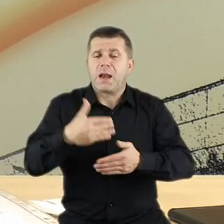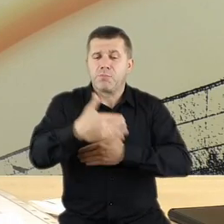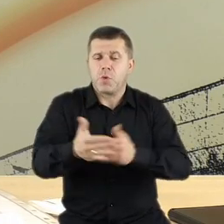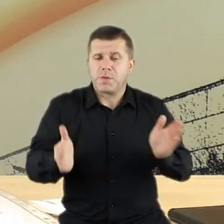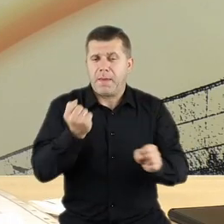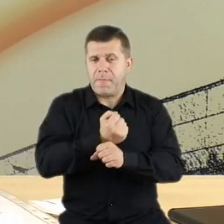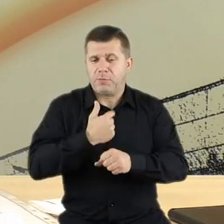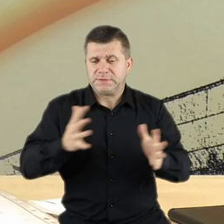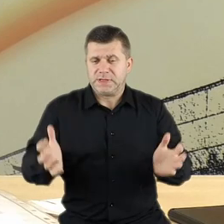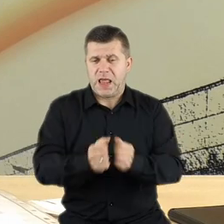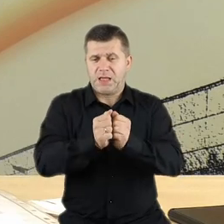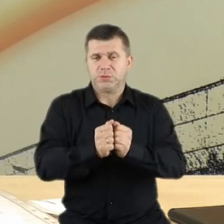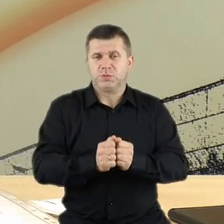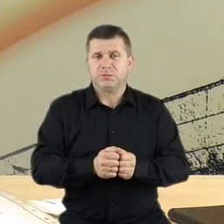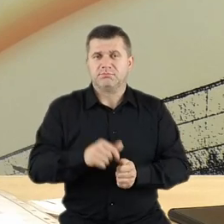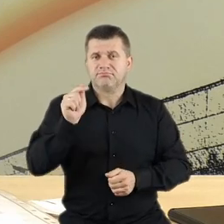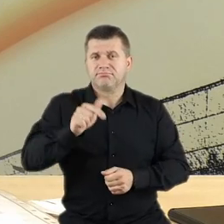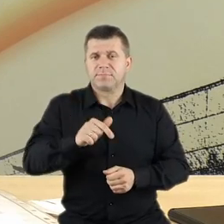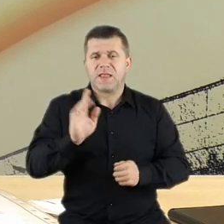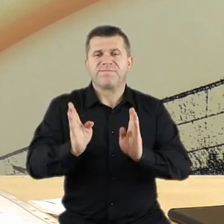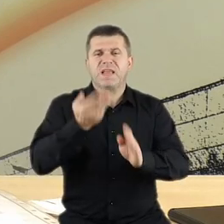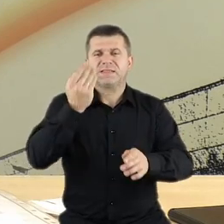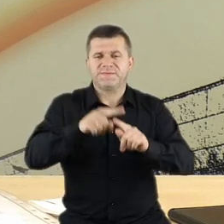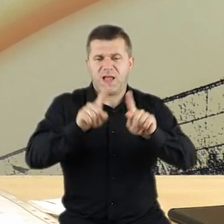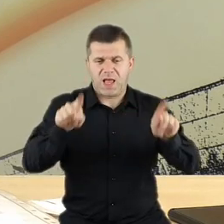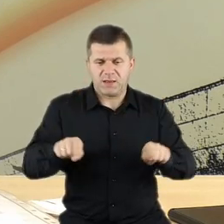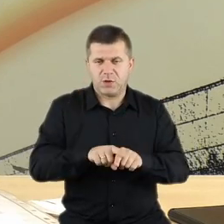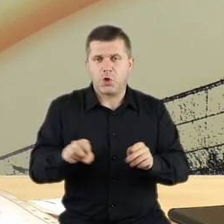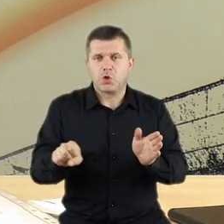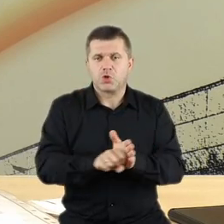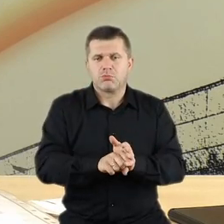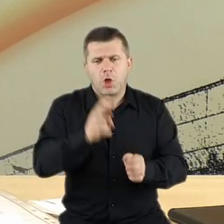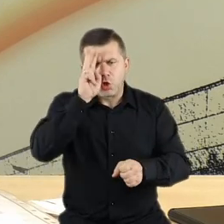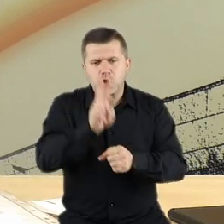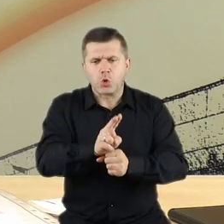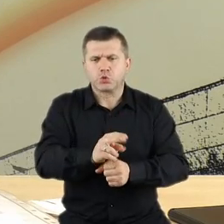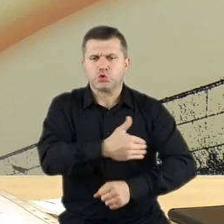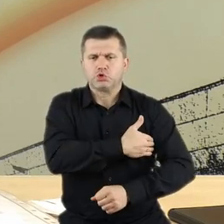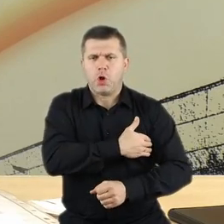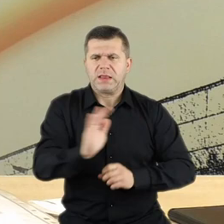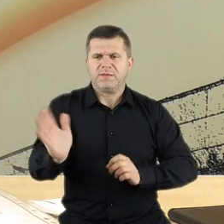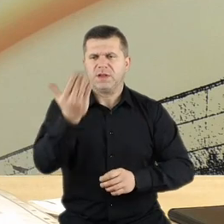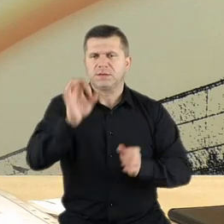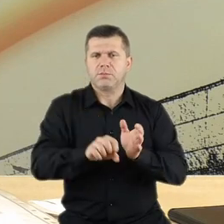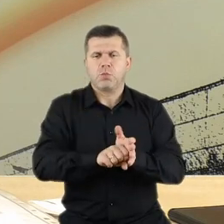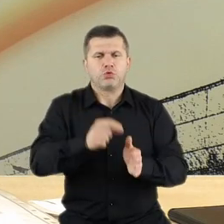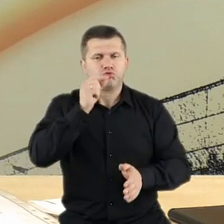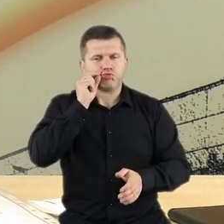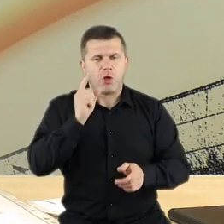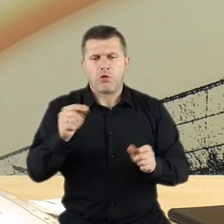znalazłam Znalazłam wezwanie dozór szkolny wzywał mojego dziadka do stawiennictwa